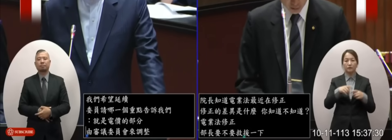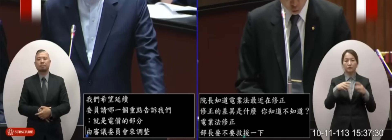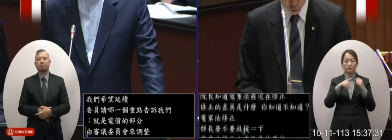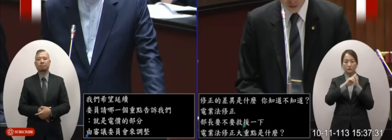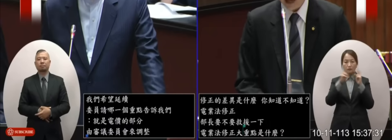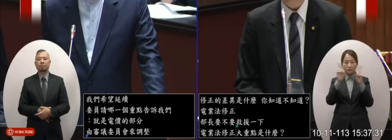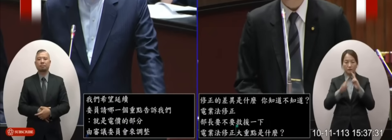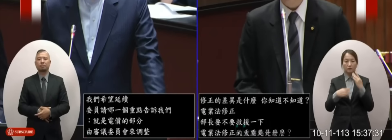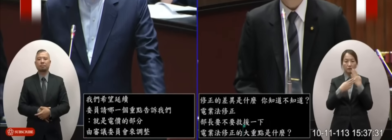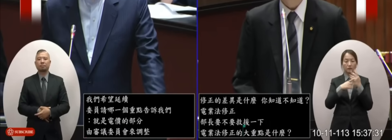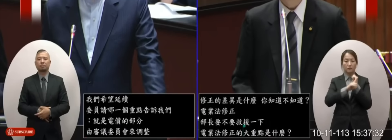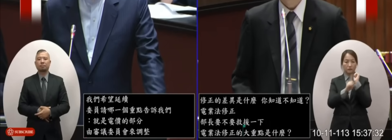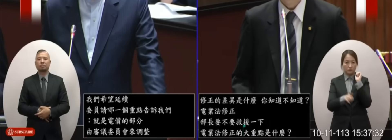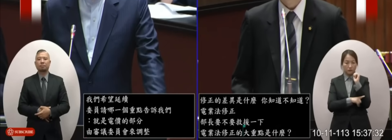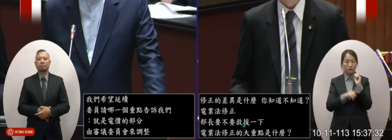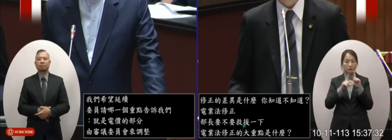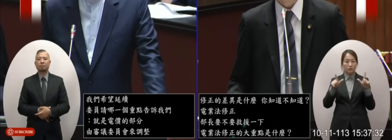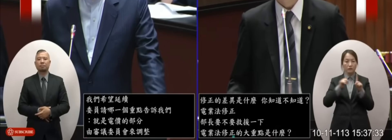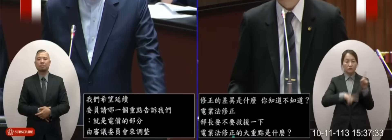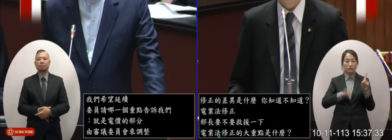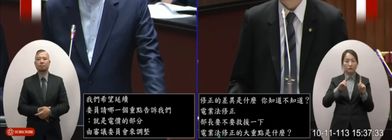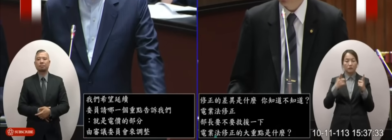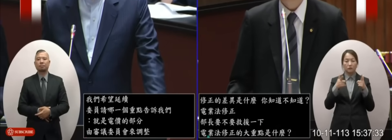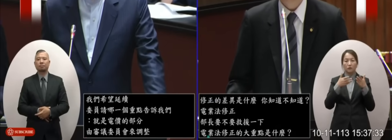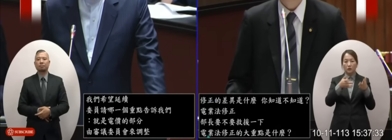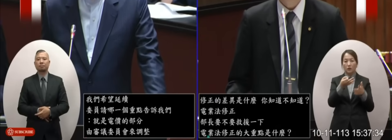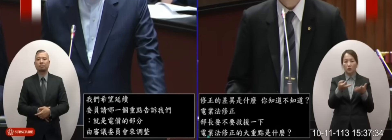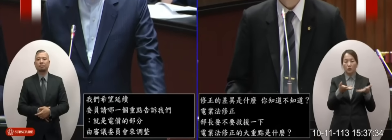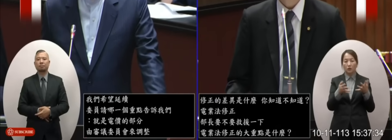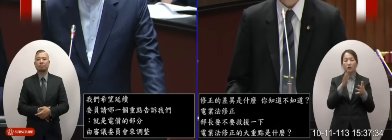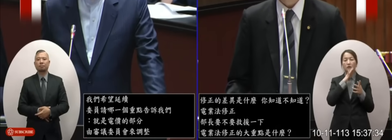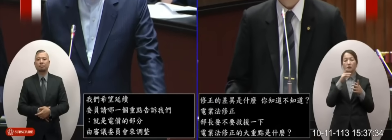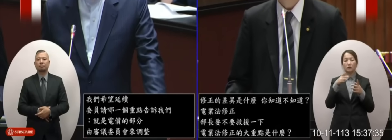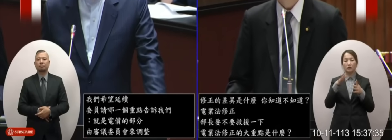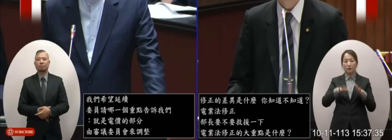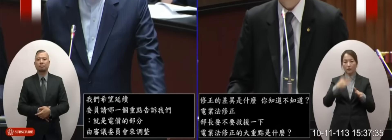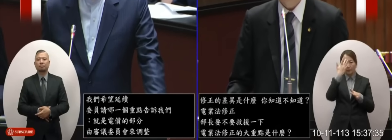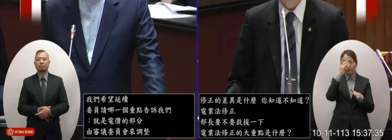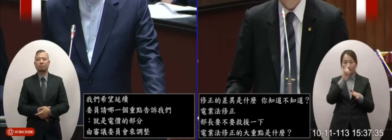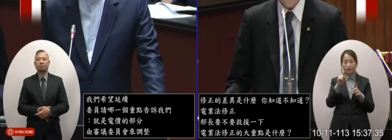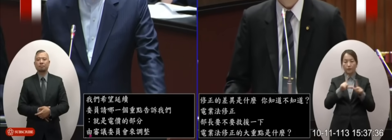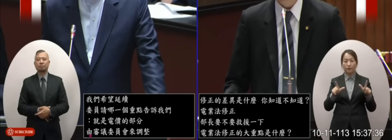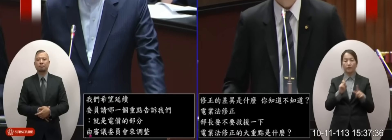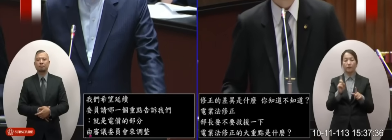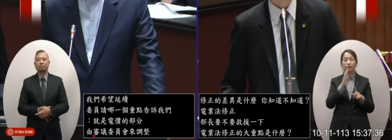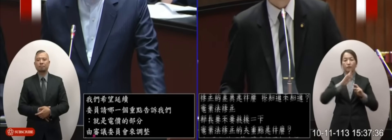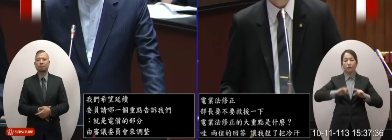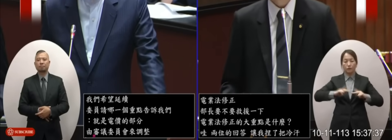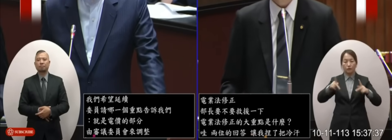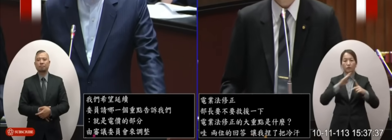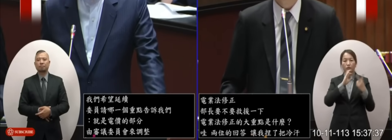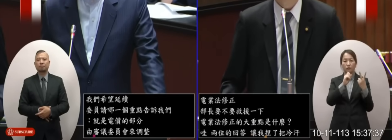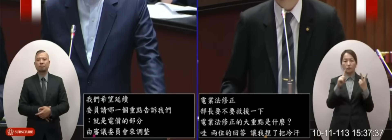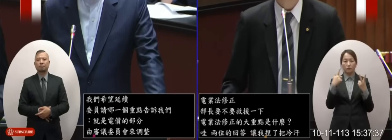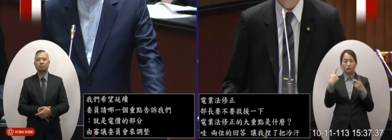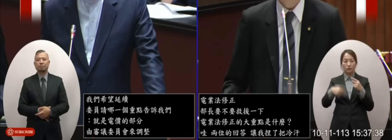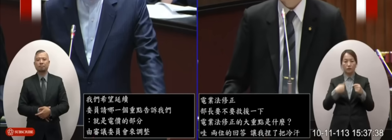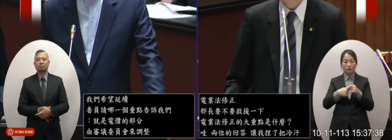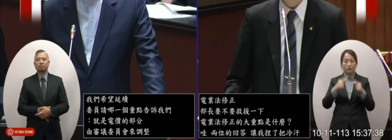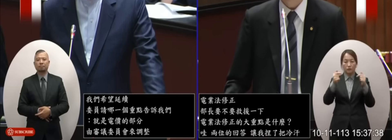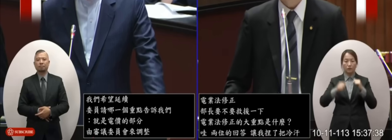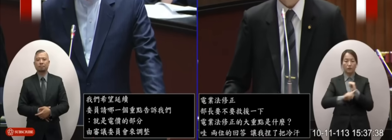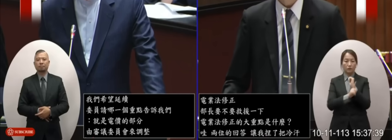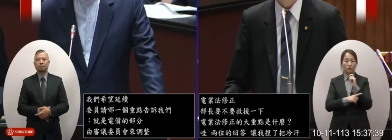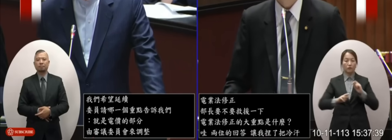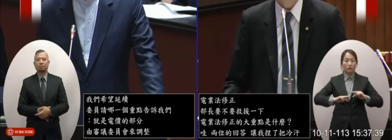法修正最大的差异啊，不再是电价这些问题，是肢解最大的核心的问题，是改变了2016修正版本之后的